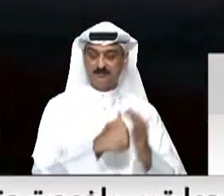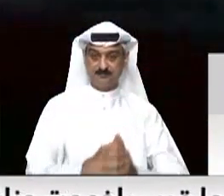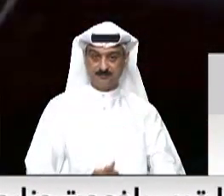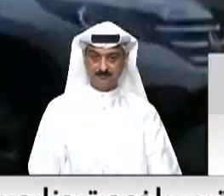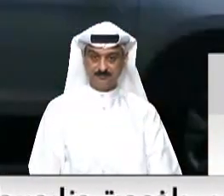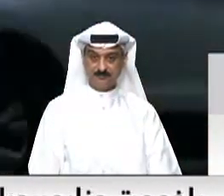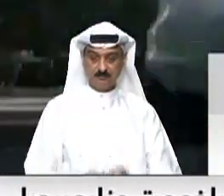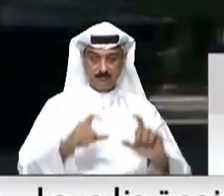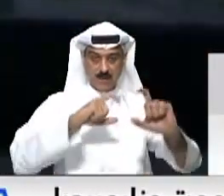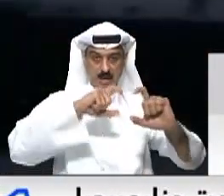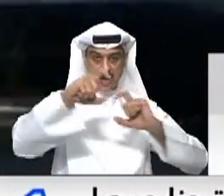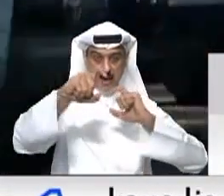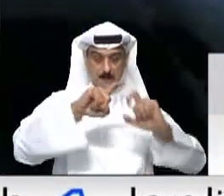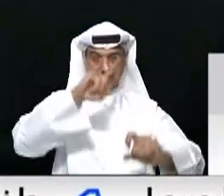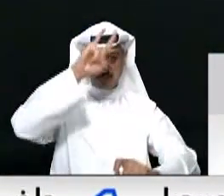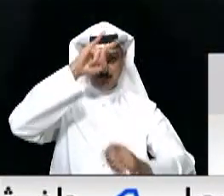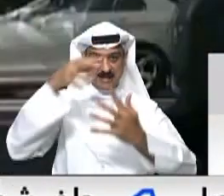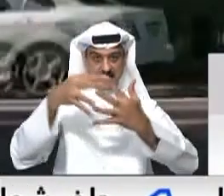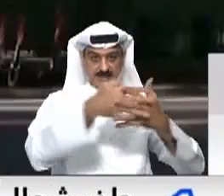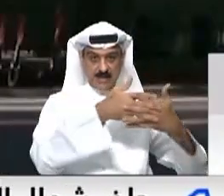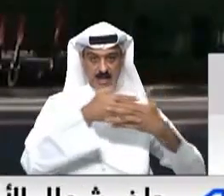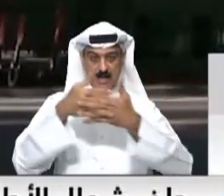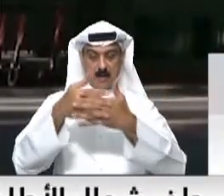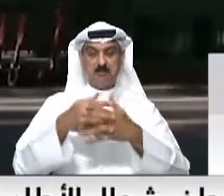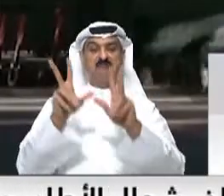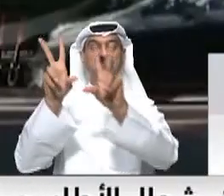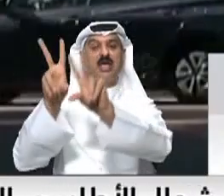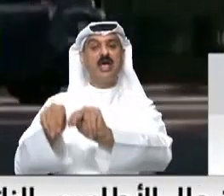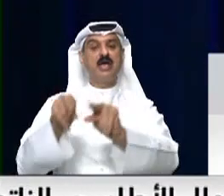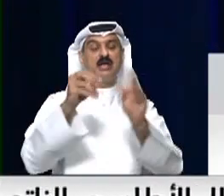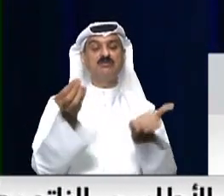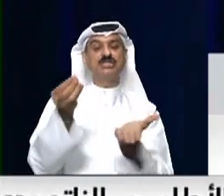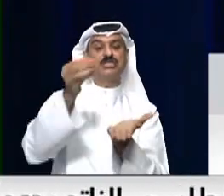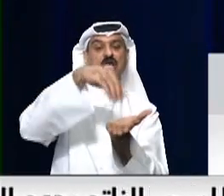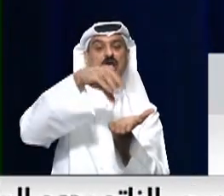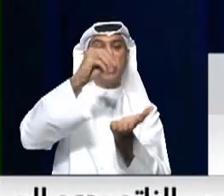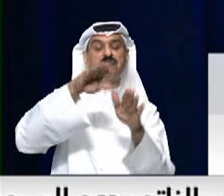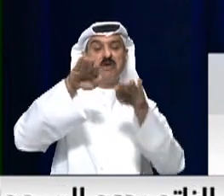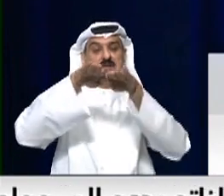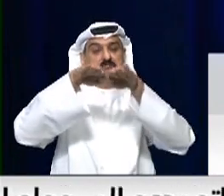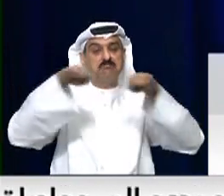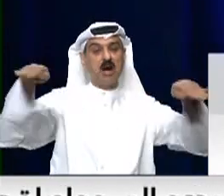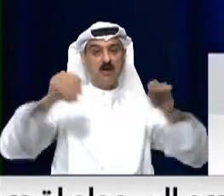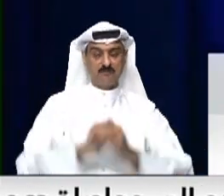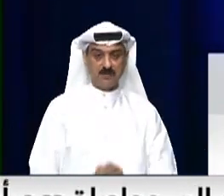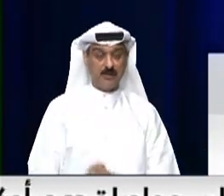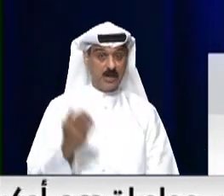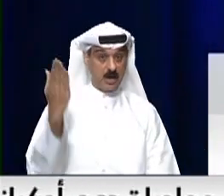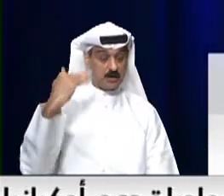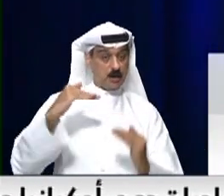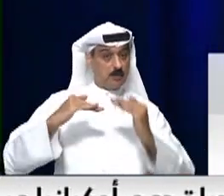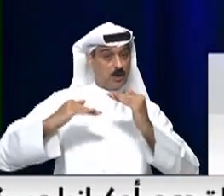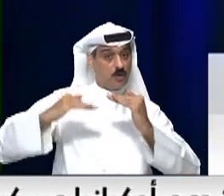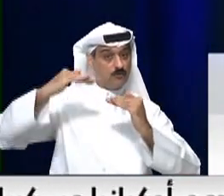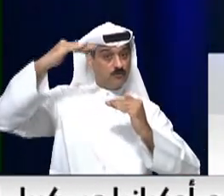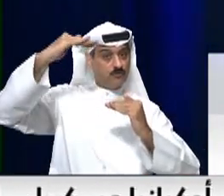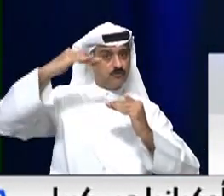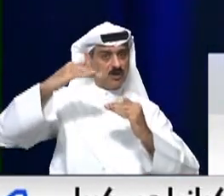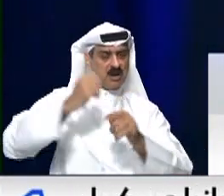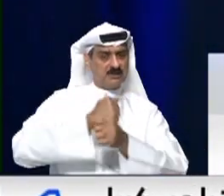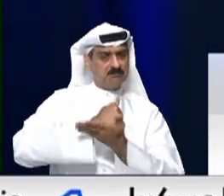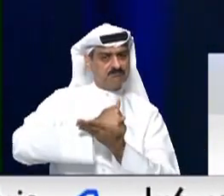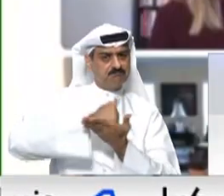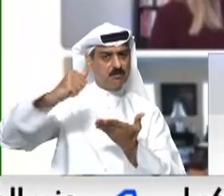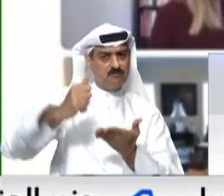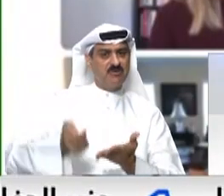البنك الاحتياطي المركزي الامريكي على سعر الفائده الرئيسي دون تغيير عقب ان تم رفعه على مدى الشهور الماضيه لكبح جماح